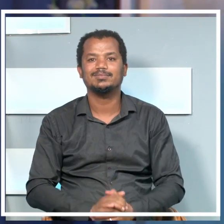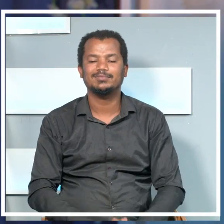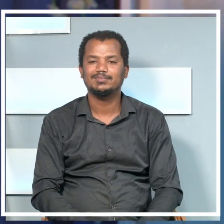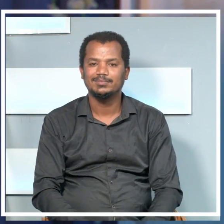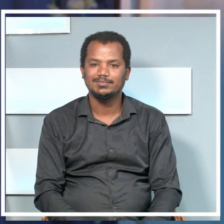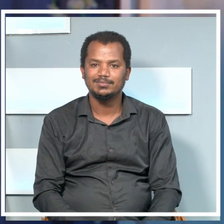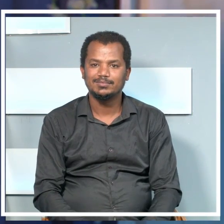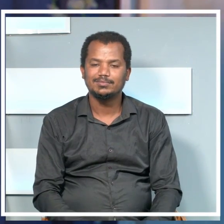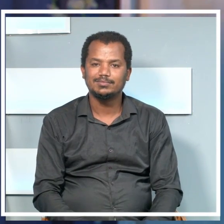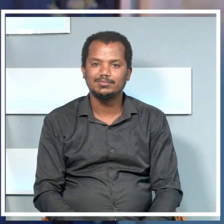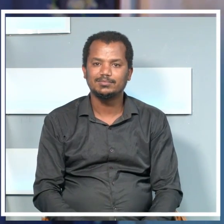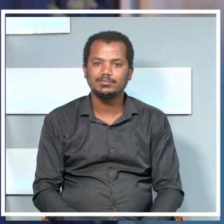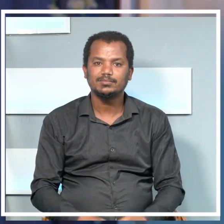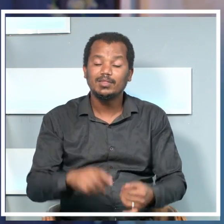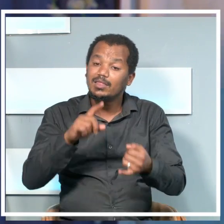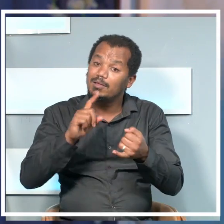ነው